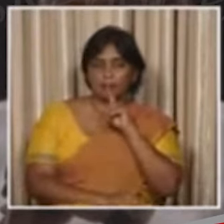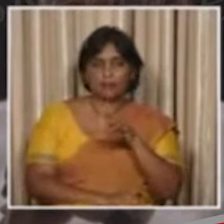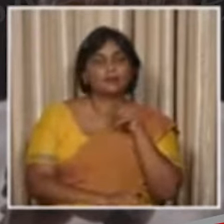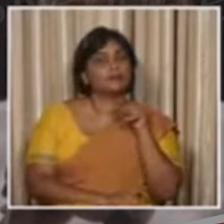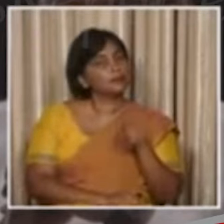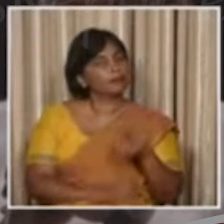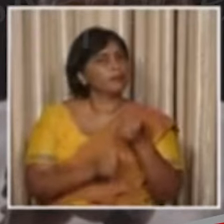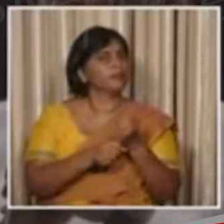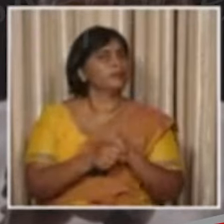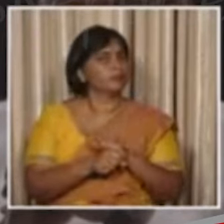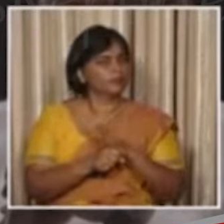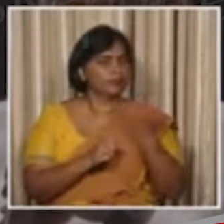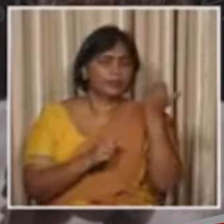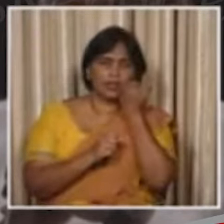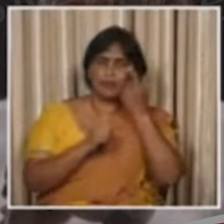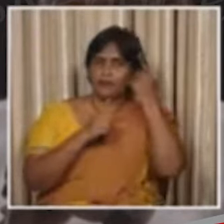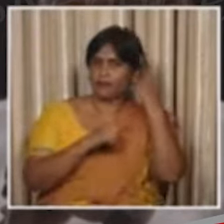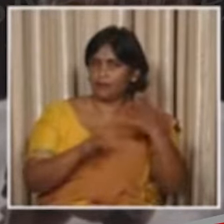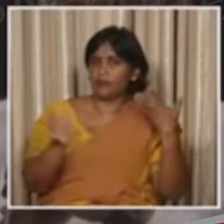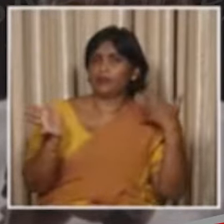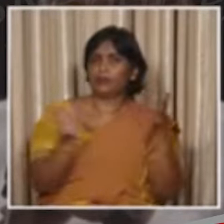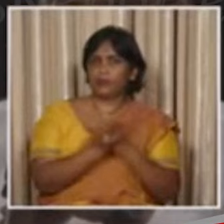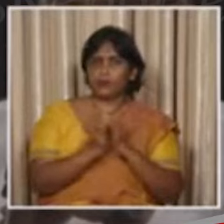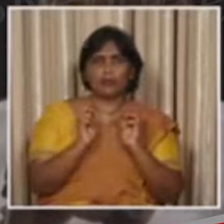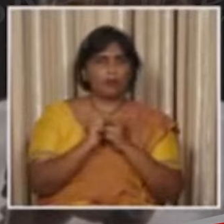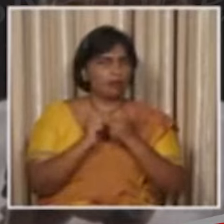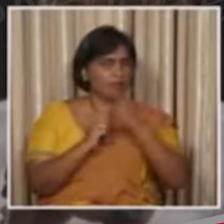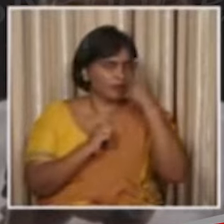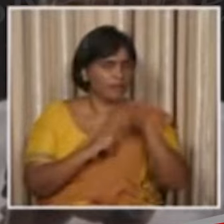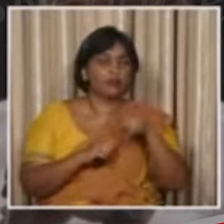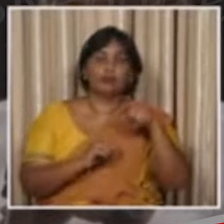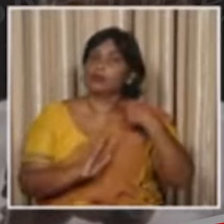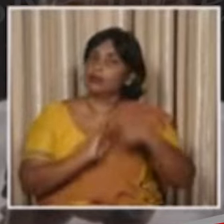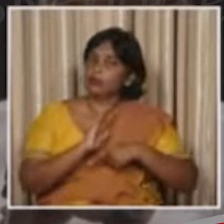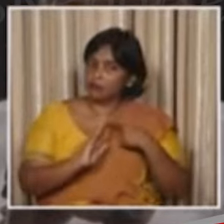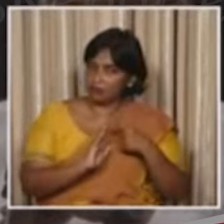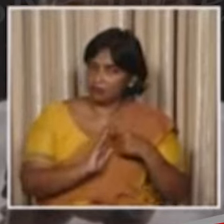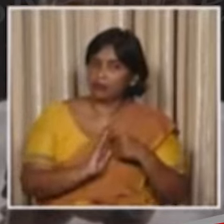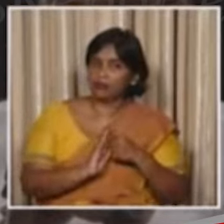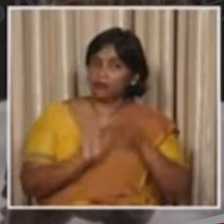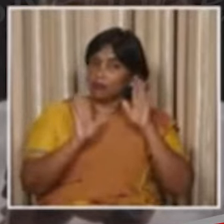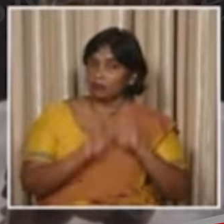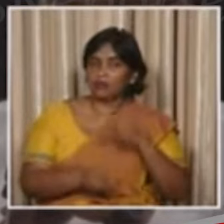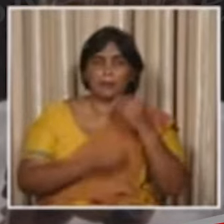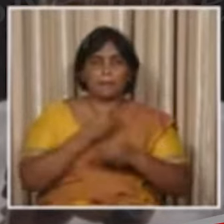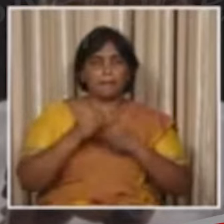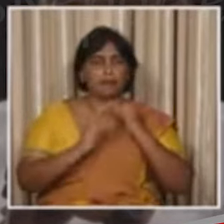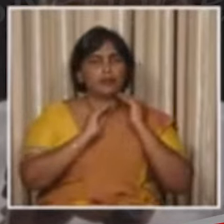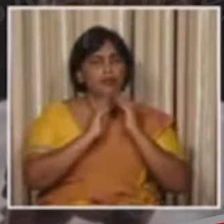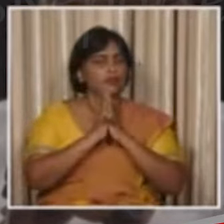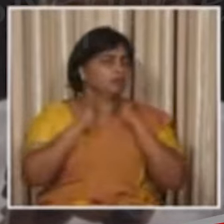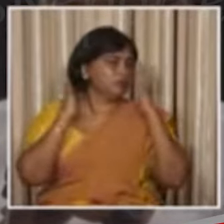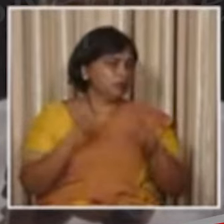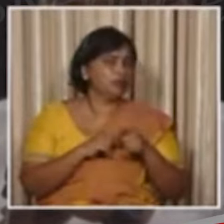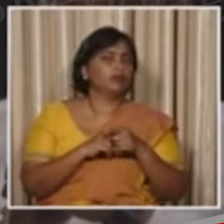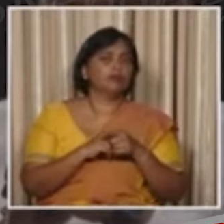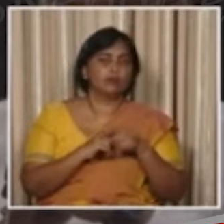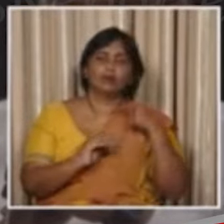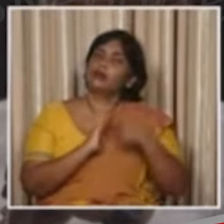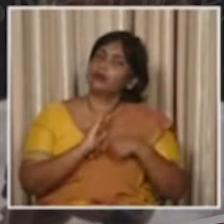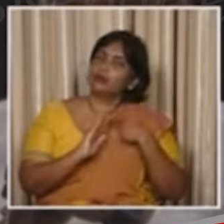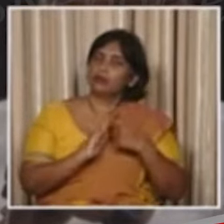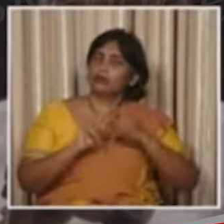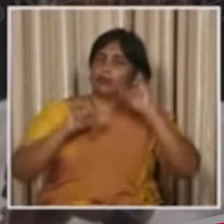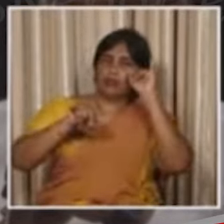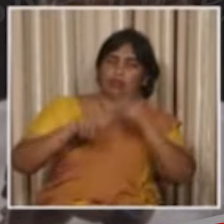මේ කොවිඩ් වසංගතයත් එක්ක ඇතිවෙච්ච තත්ත්වය නිසා මේ රටේ තිවිච්ච කර්මාන්ත ශාලා රාශියක් මේ රට